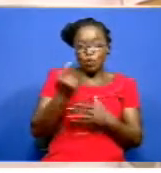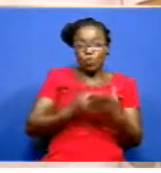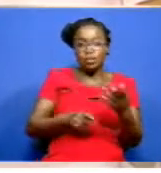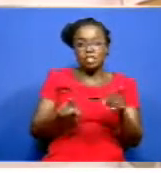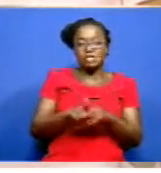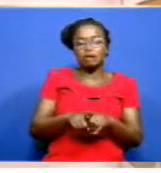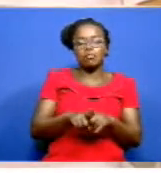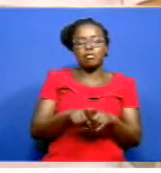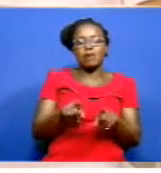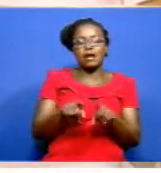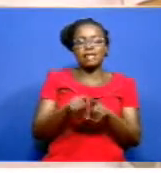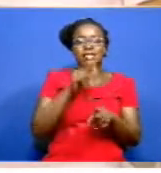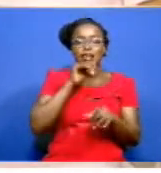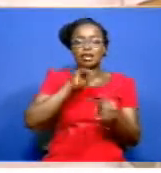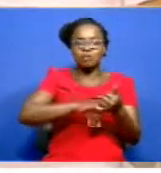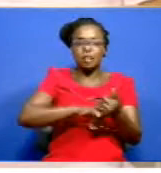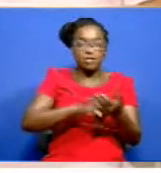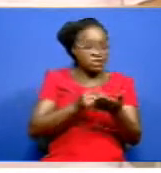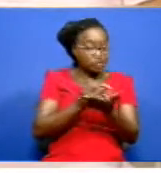mume ambaye ameona kitu kama kile?